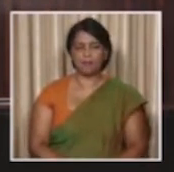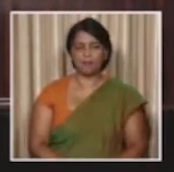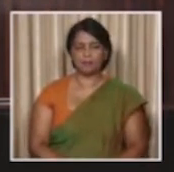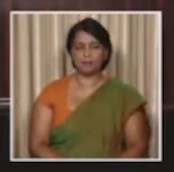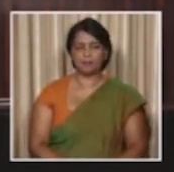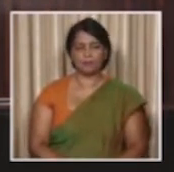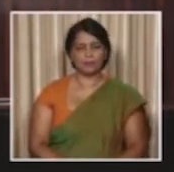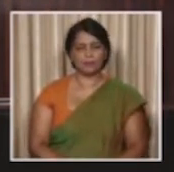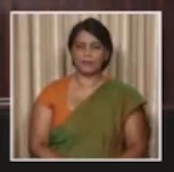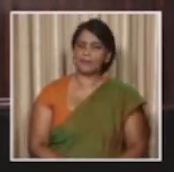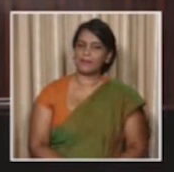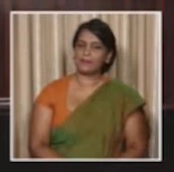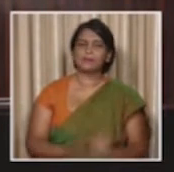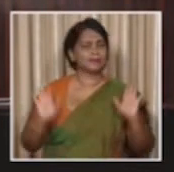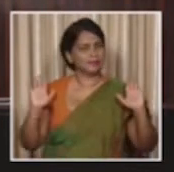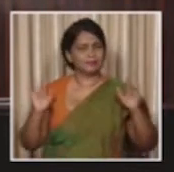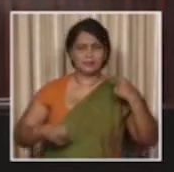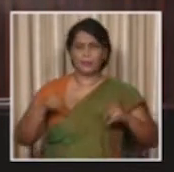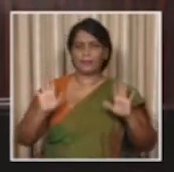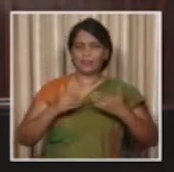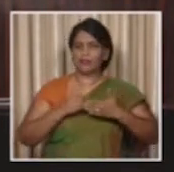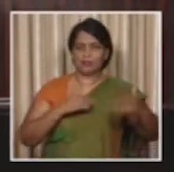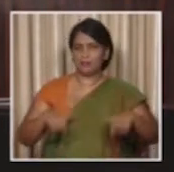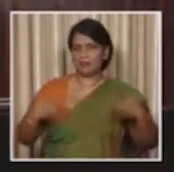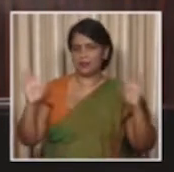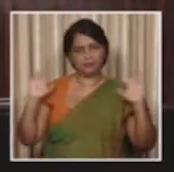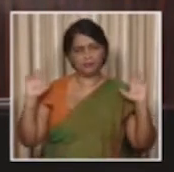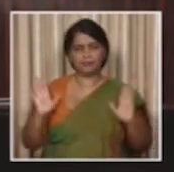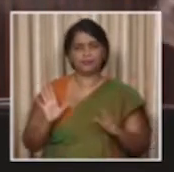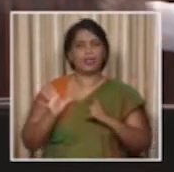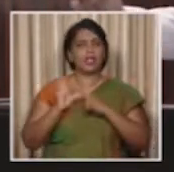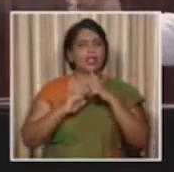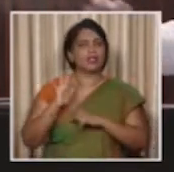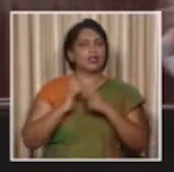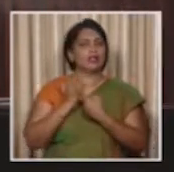ගරු මන්තුමාල වාඩි වෙන දැන් මේ ගැන විවාද තවත් කරන්න පුළුවන් කමක් නැහැ. අජිත් මානාපෙරුම් මැතුමා